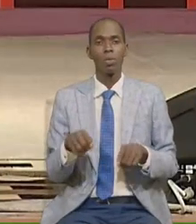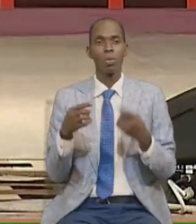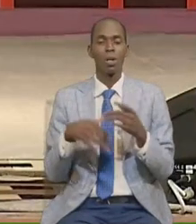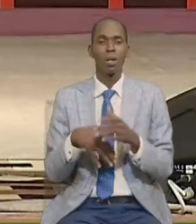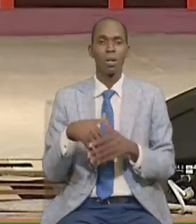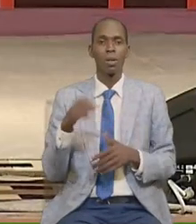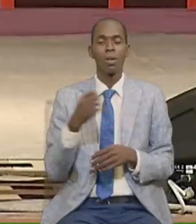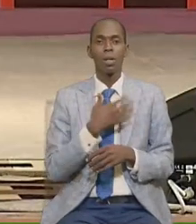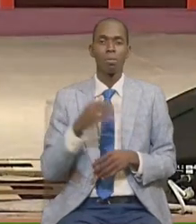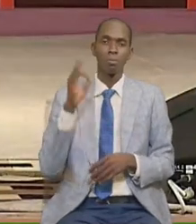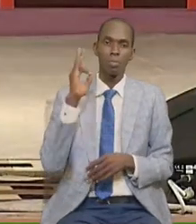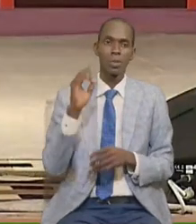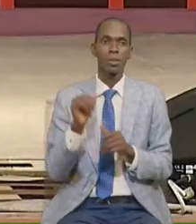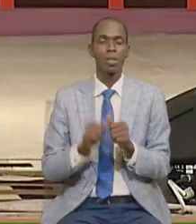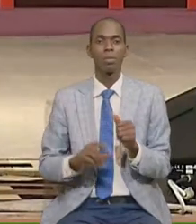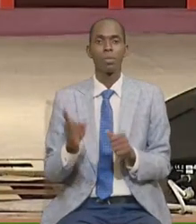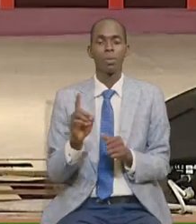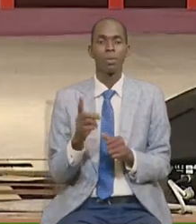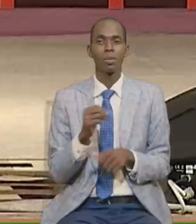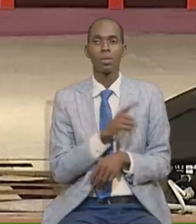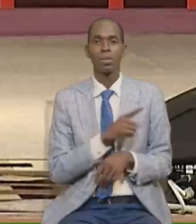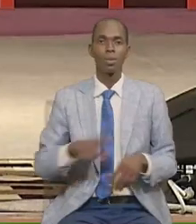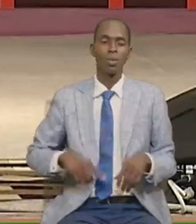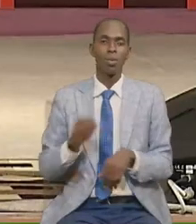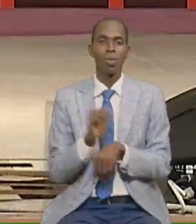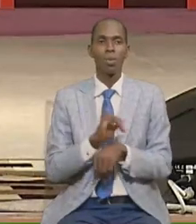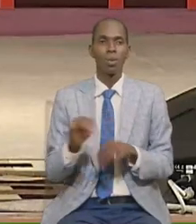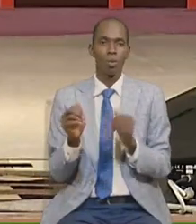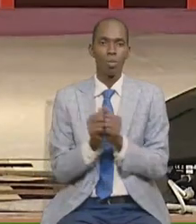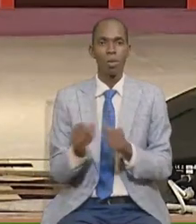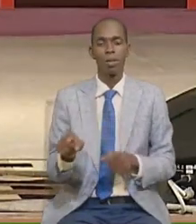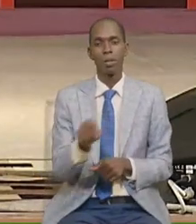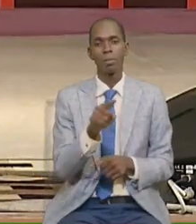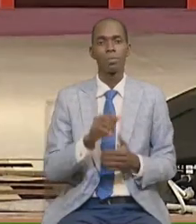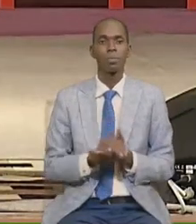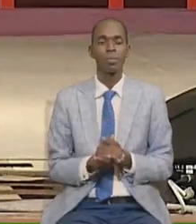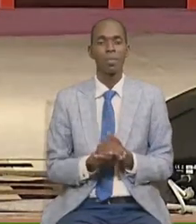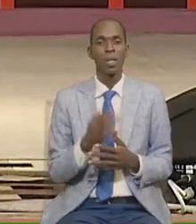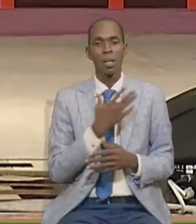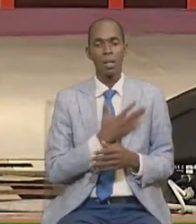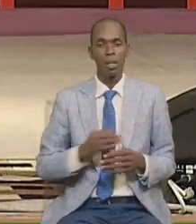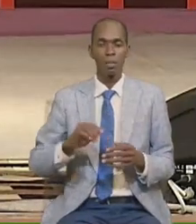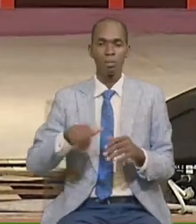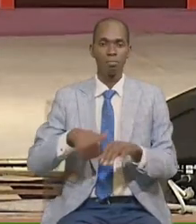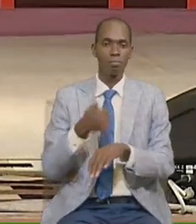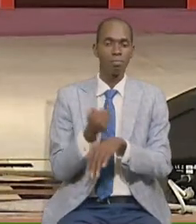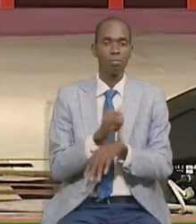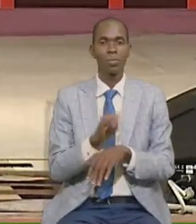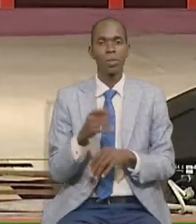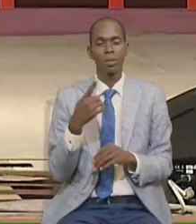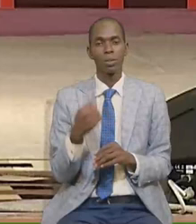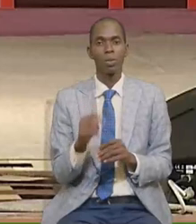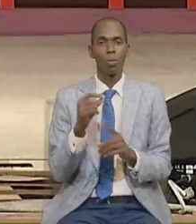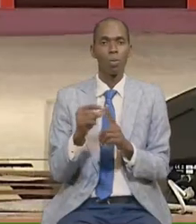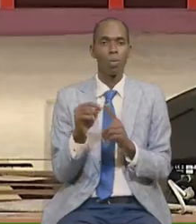partout le Seigneur travaillait avec eux et confirmer la parole par les miracles qui